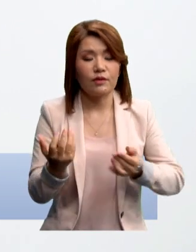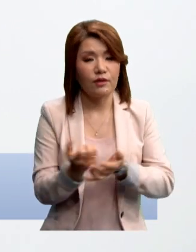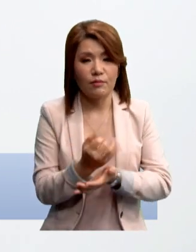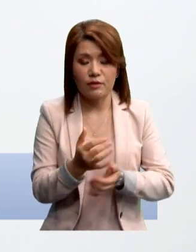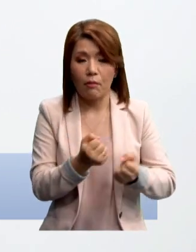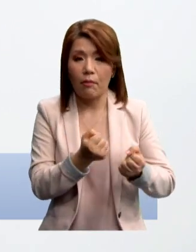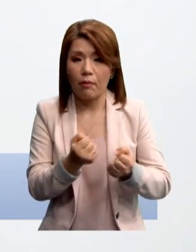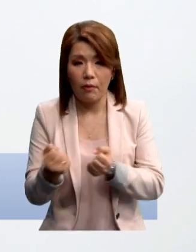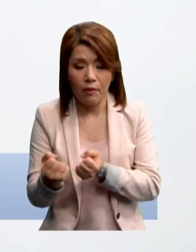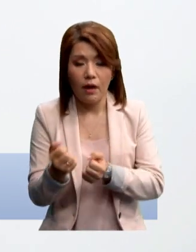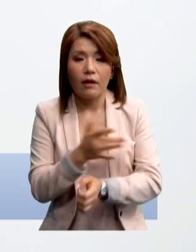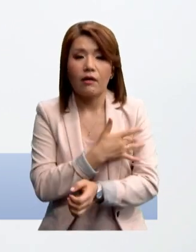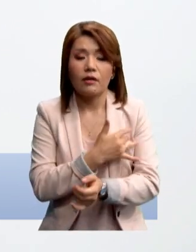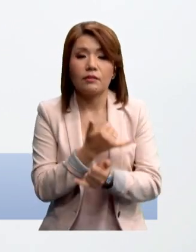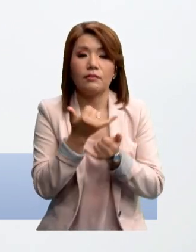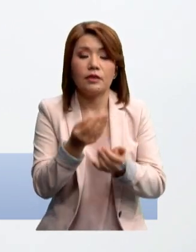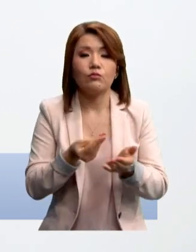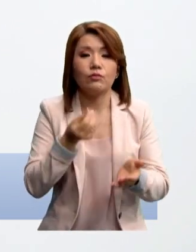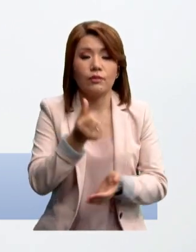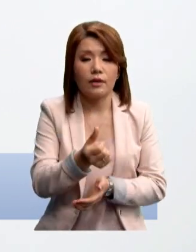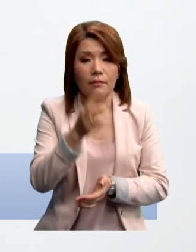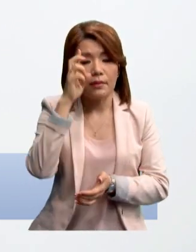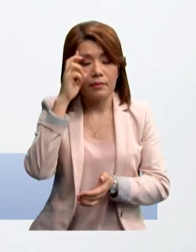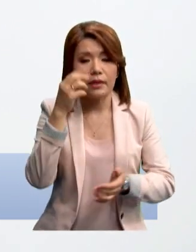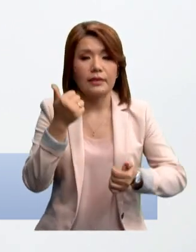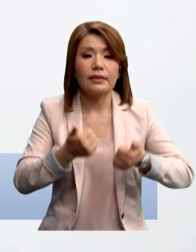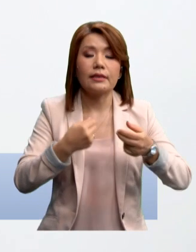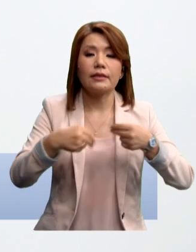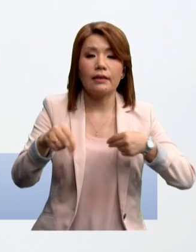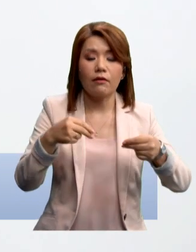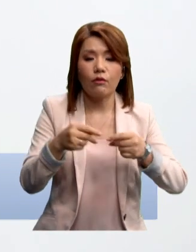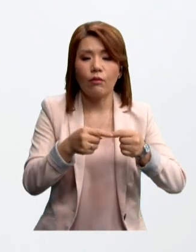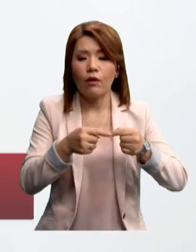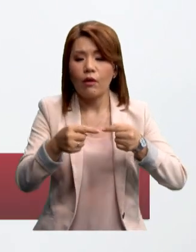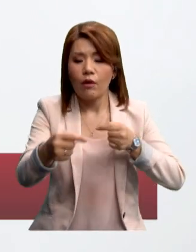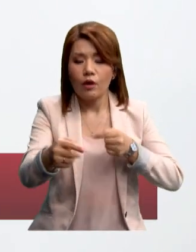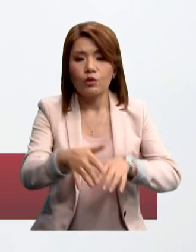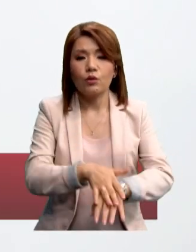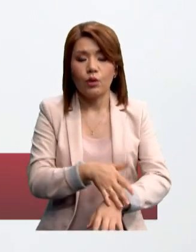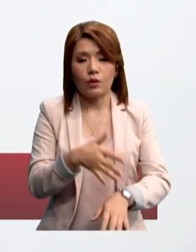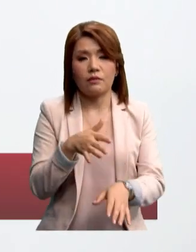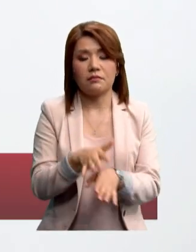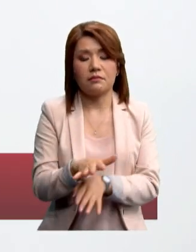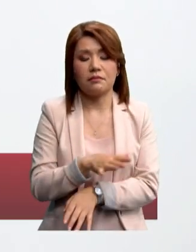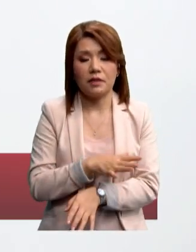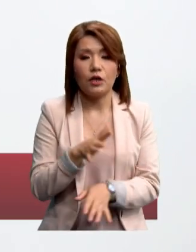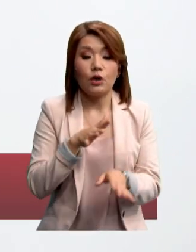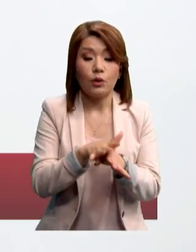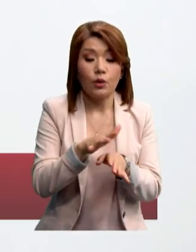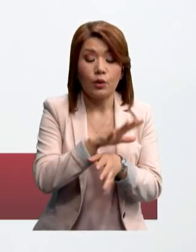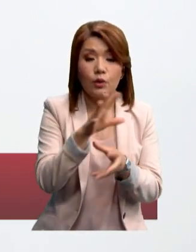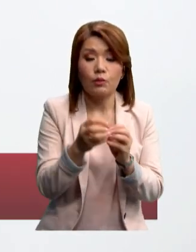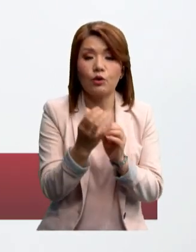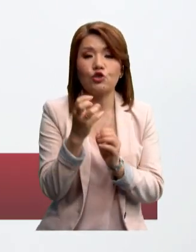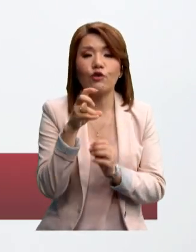қызмет көлеміне төлем жүргізу мен мемлекеттік сатып алу конкурстарының ұзақ өткізілуі және де орындалған жұмыстардың актілері мен